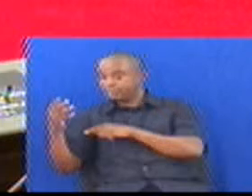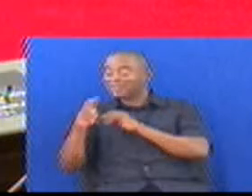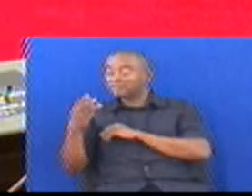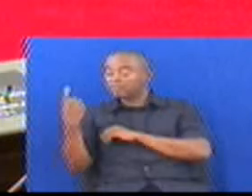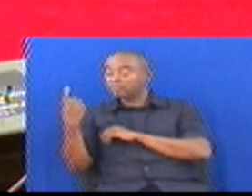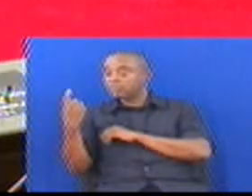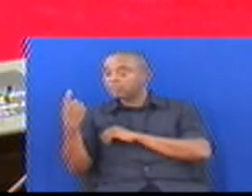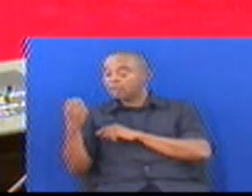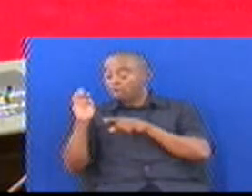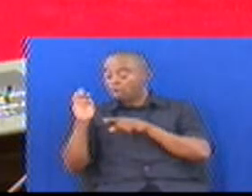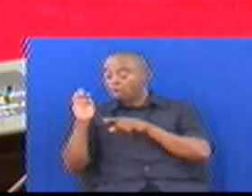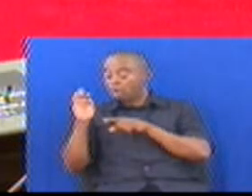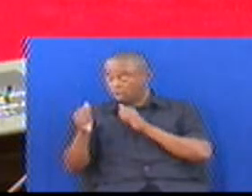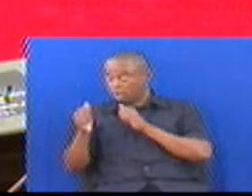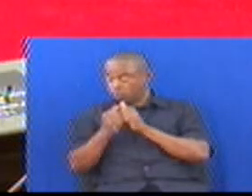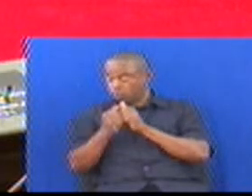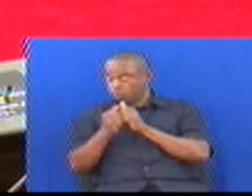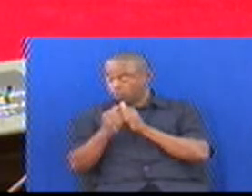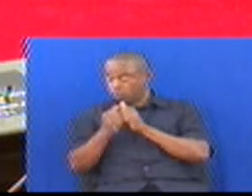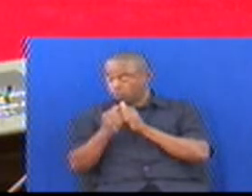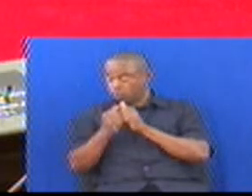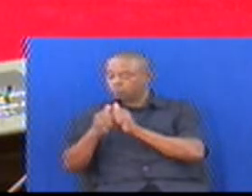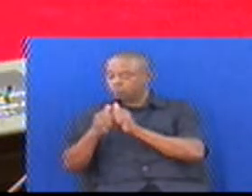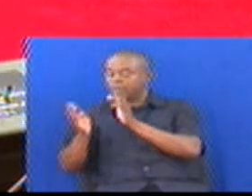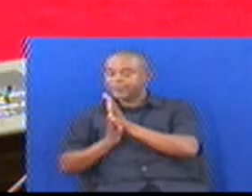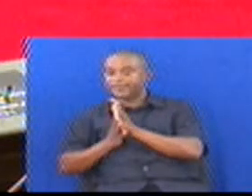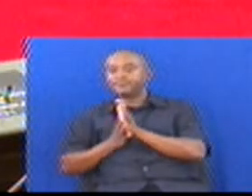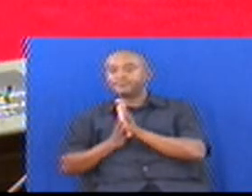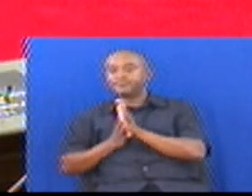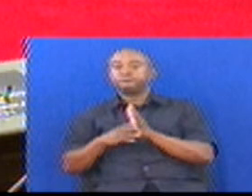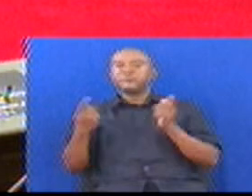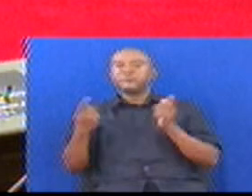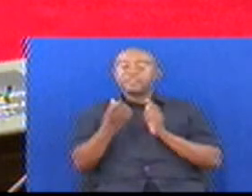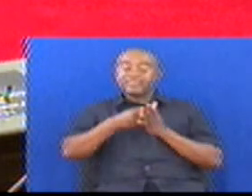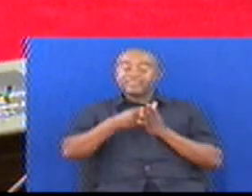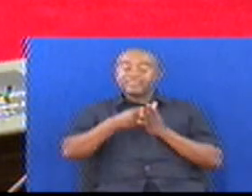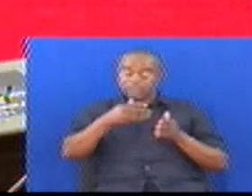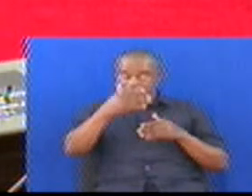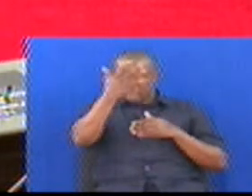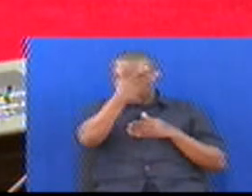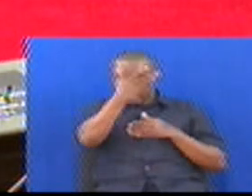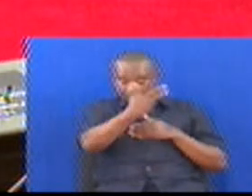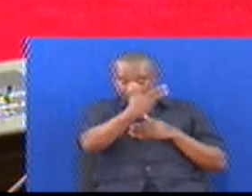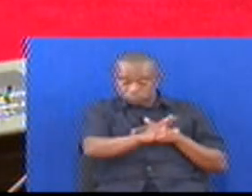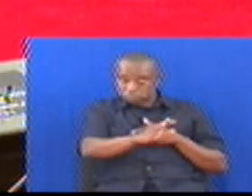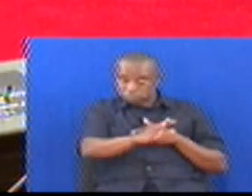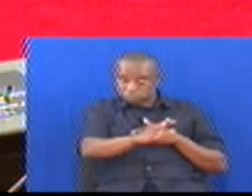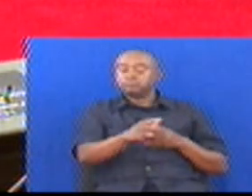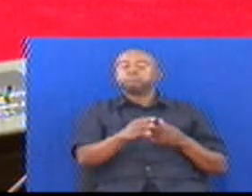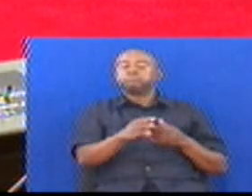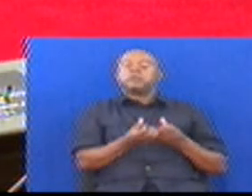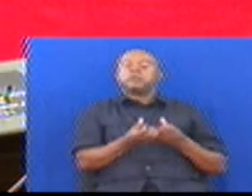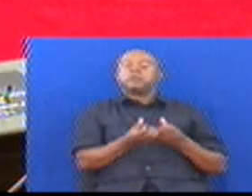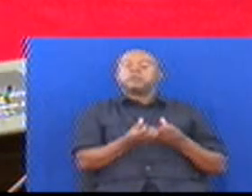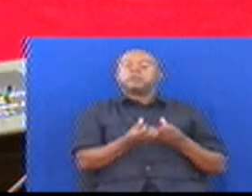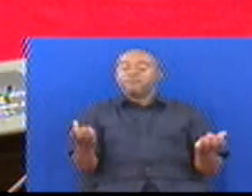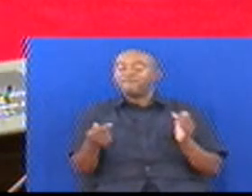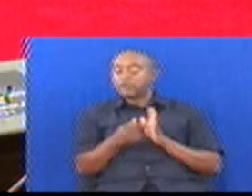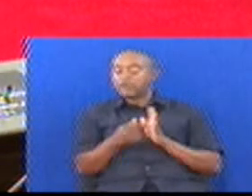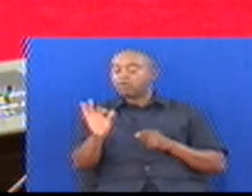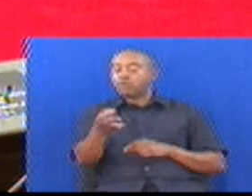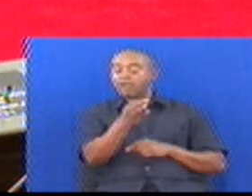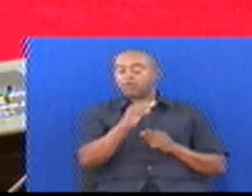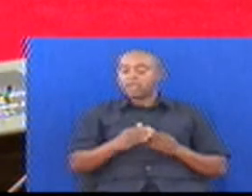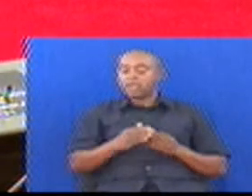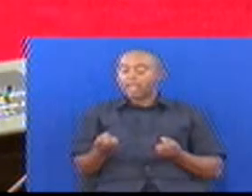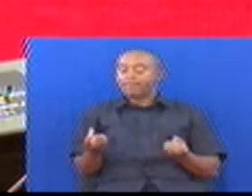1,144,631 mwaka 2018-19. Kuongezeka kwa thamani ya mauzo ya mazao ya bustani yakiwemo mboga mboga na maua nje